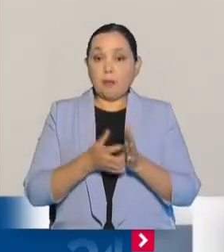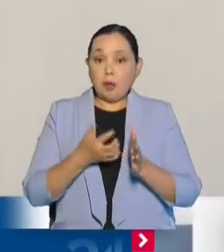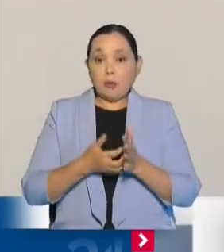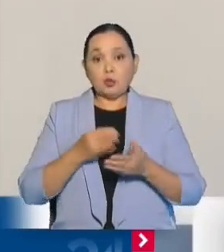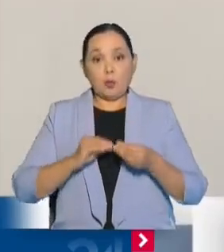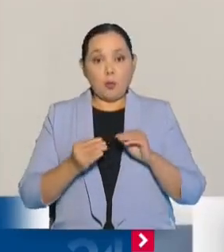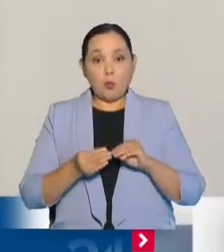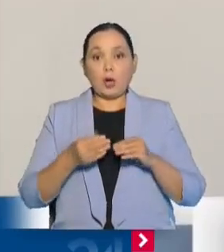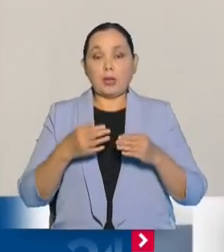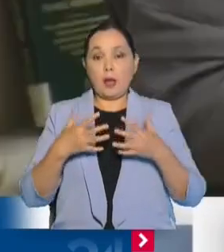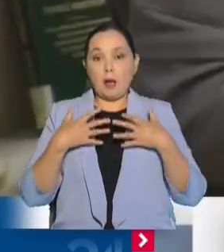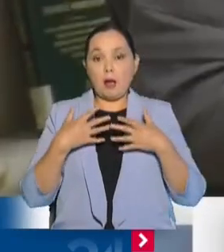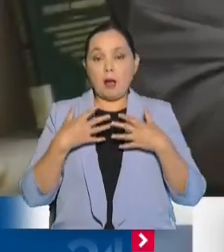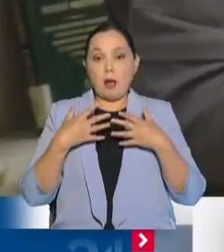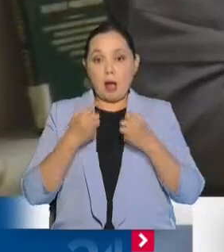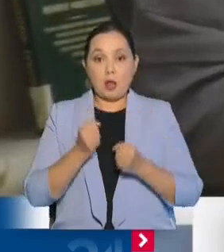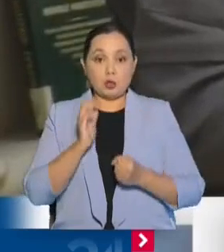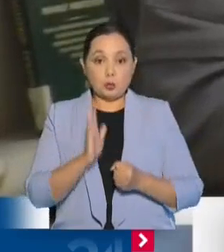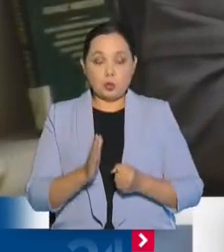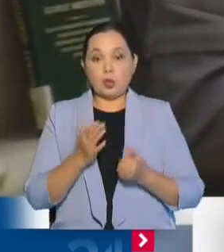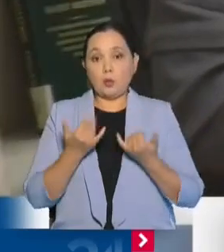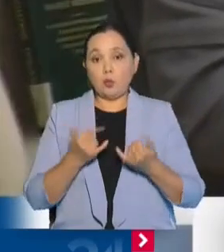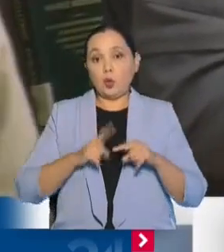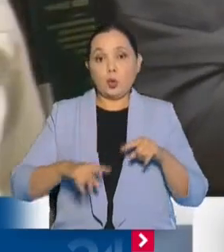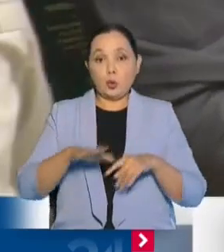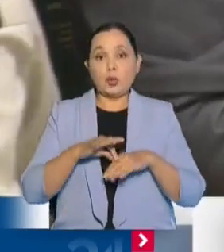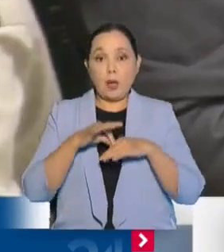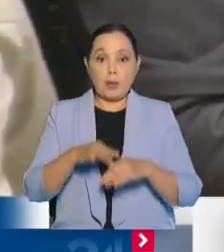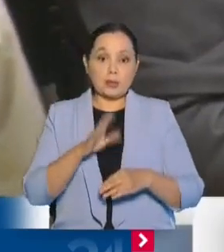va muammolardan xalos bo'lishmoqda. Bu esa yurtimizda amalga